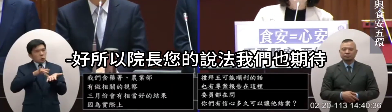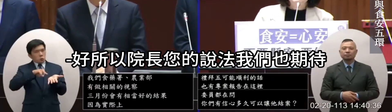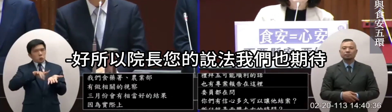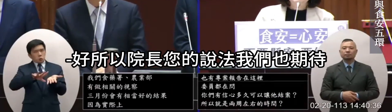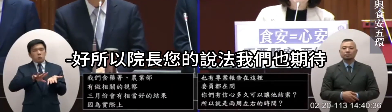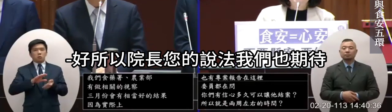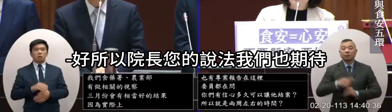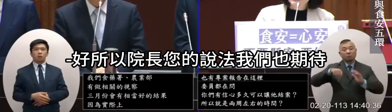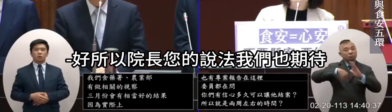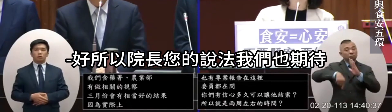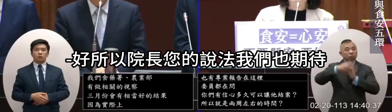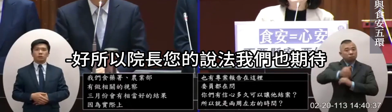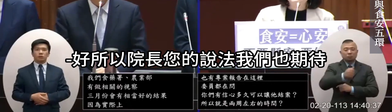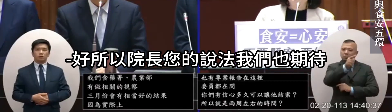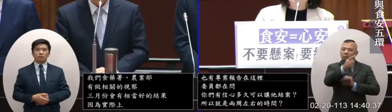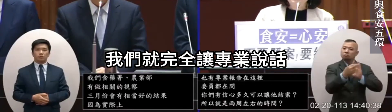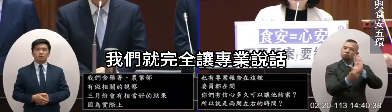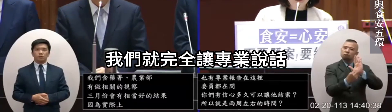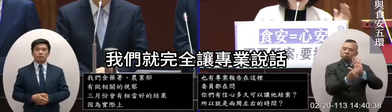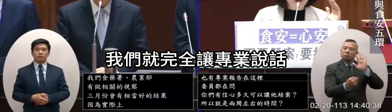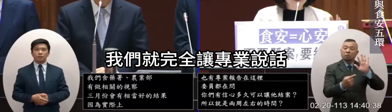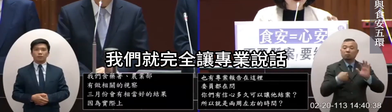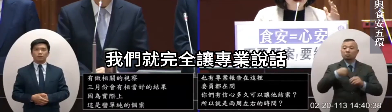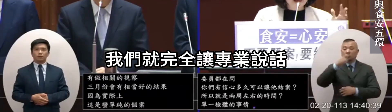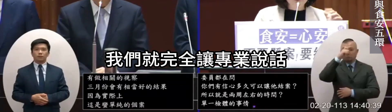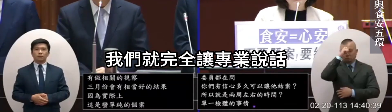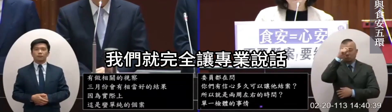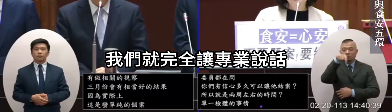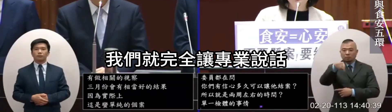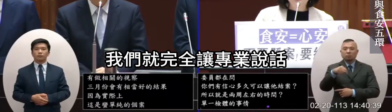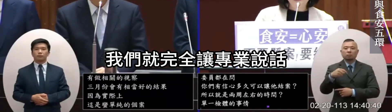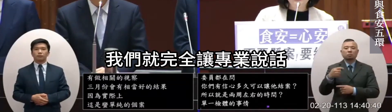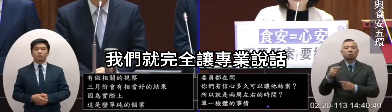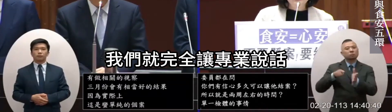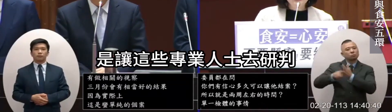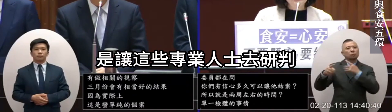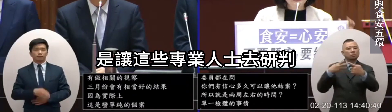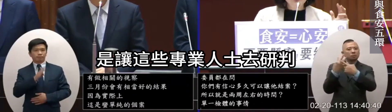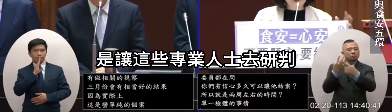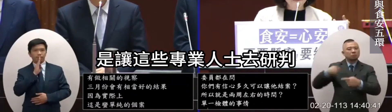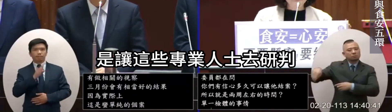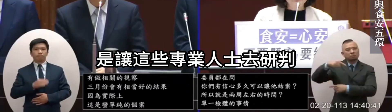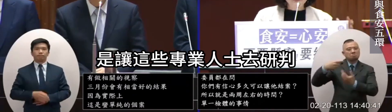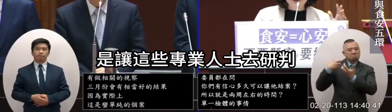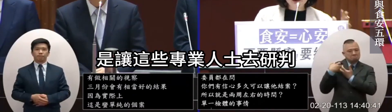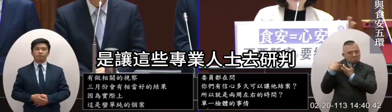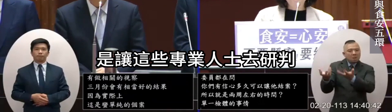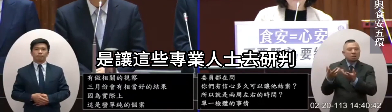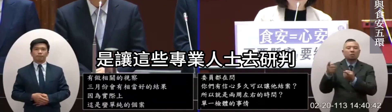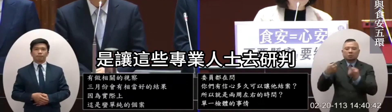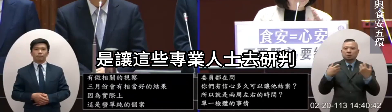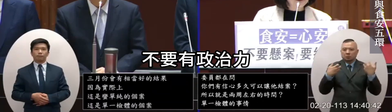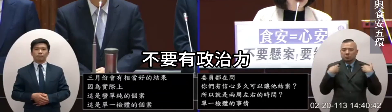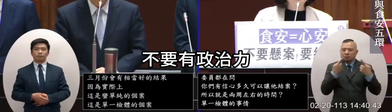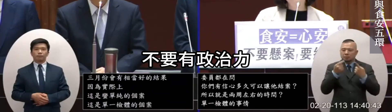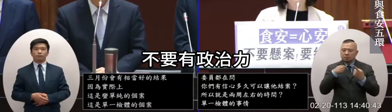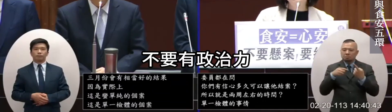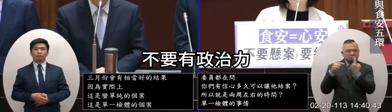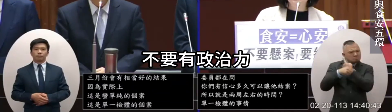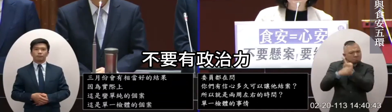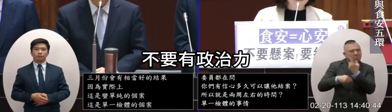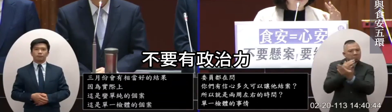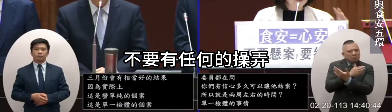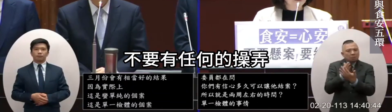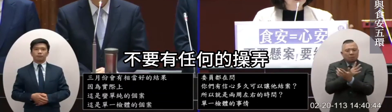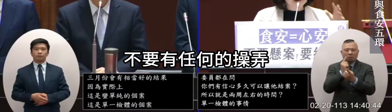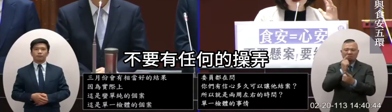样。 所以院长，您的说法我们也期待，我们就完全让专业说话， 是 让这些专业人士去研判，不要有政